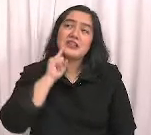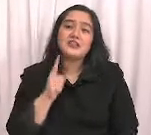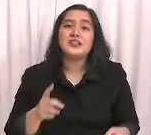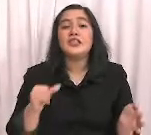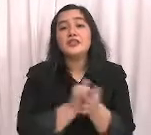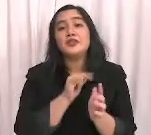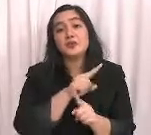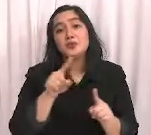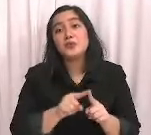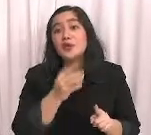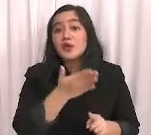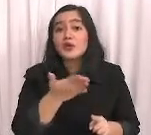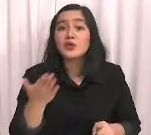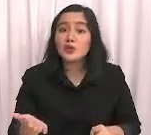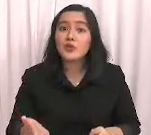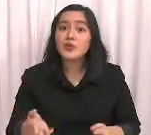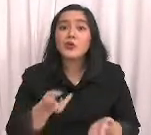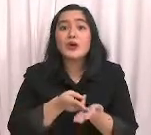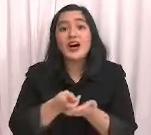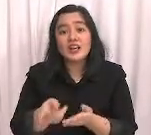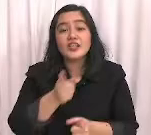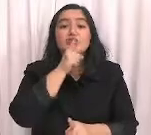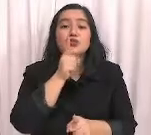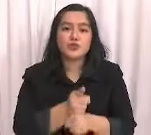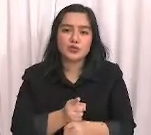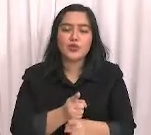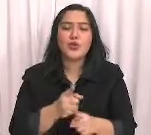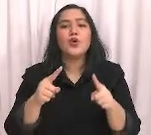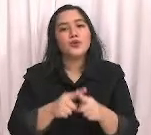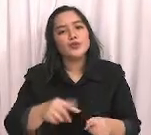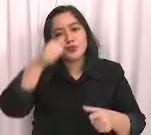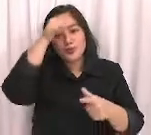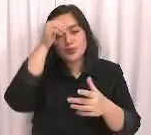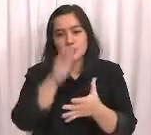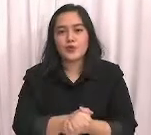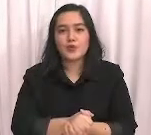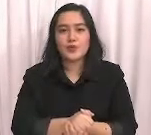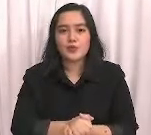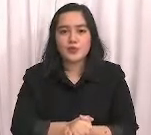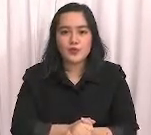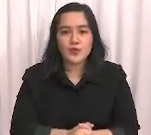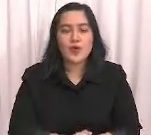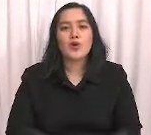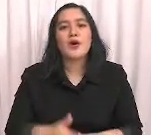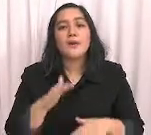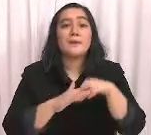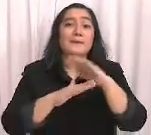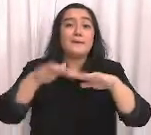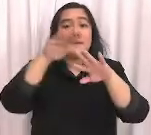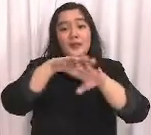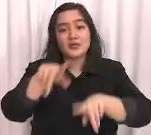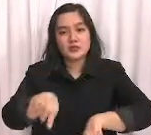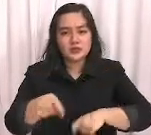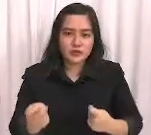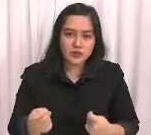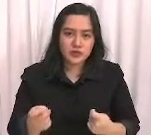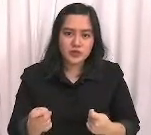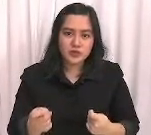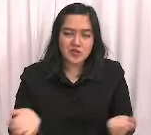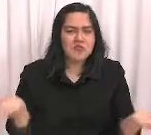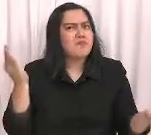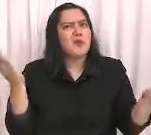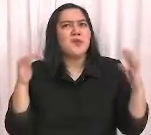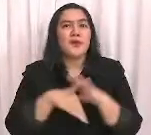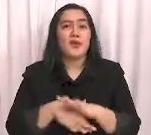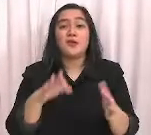umalis yan, pagkakatiwalaan ka in all things. Sa mga anak mo, sa bahay, sa pera, sa lahat. Yes.